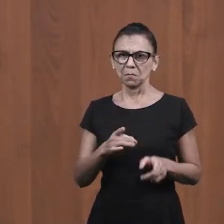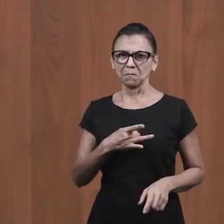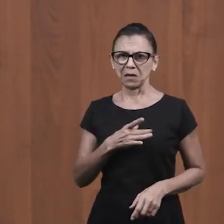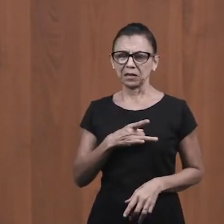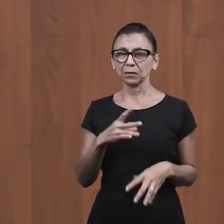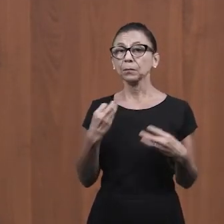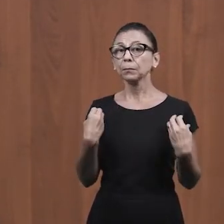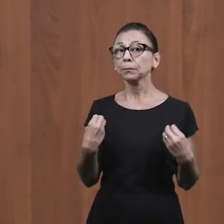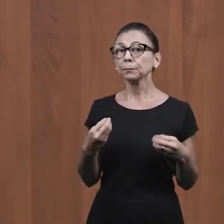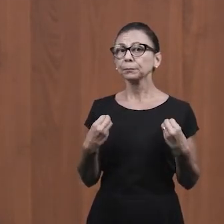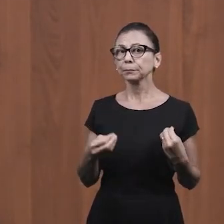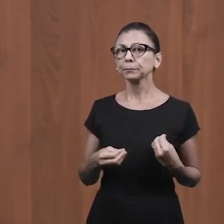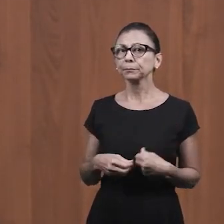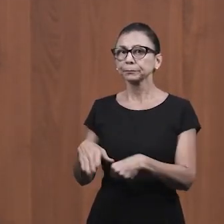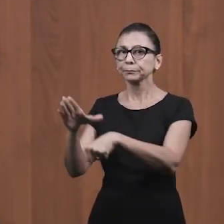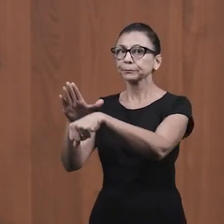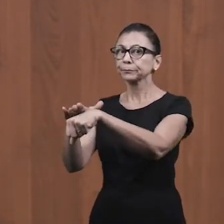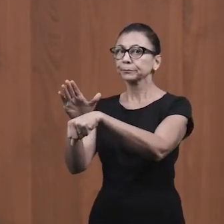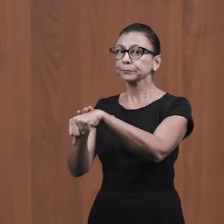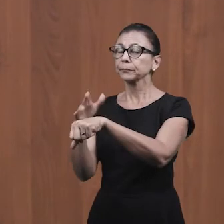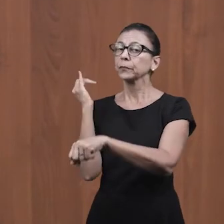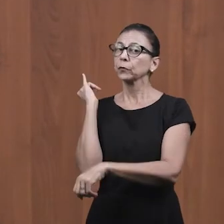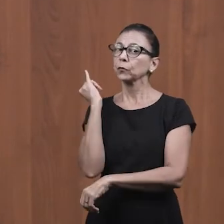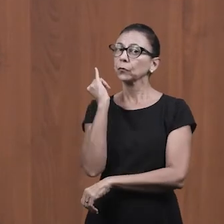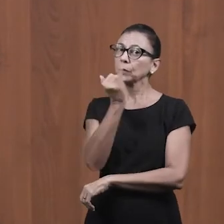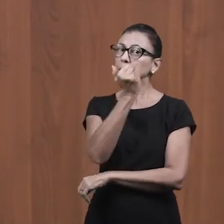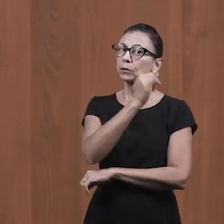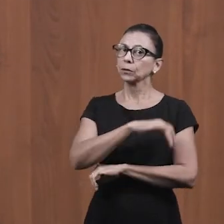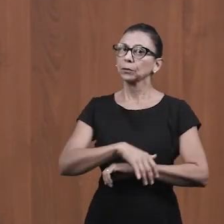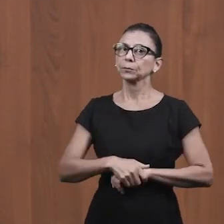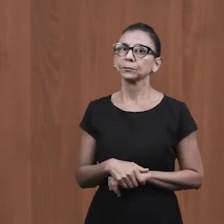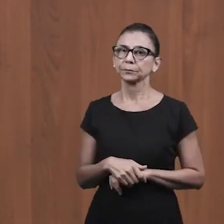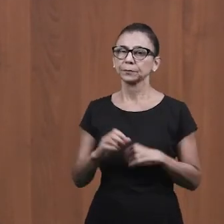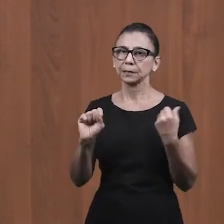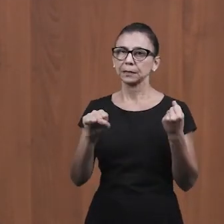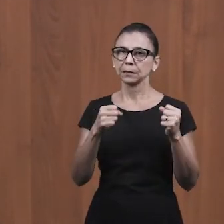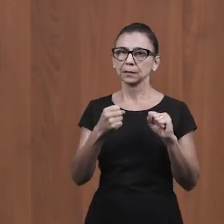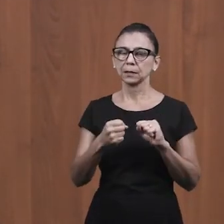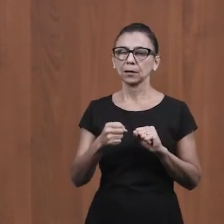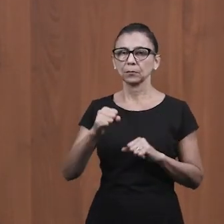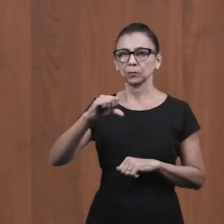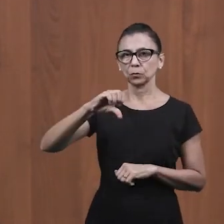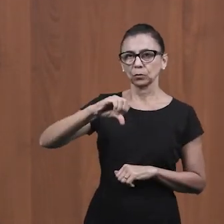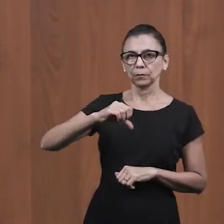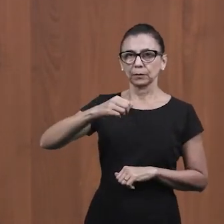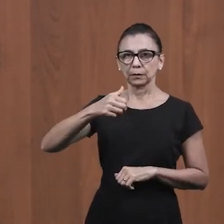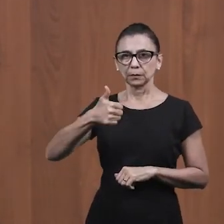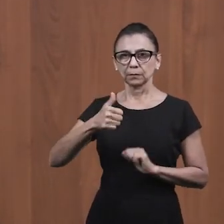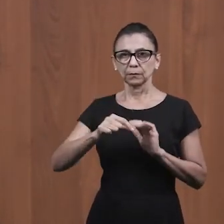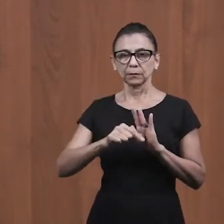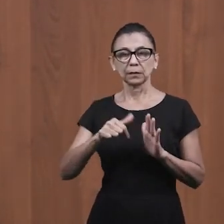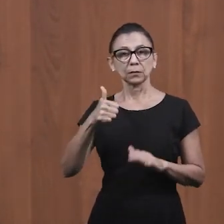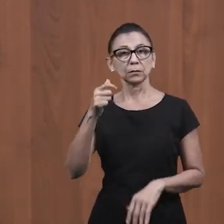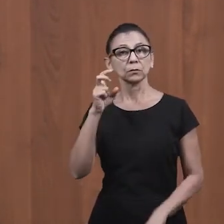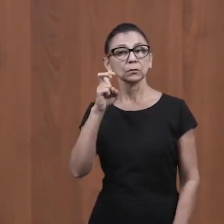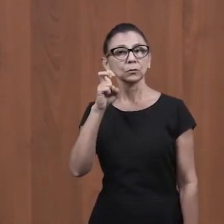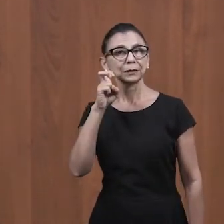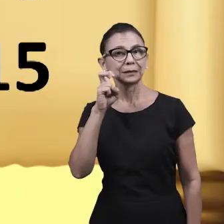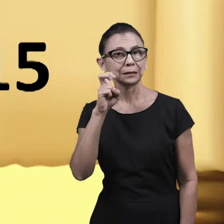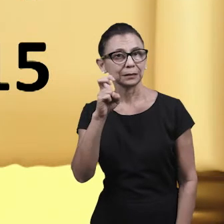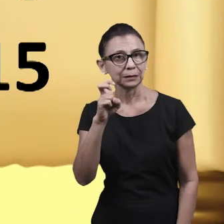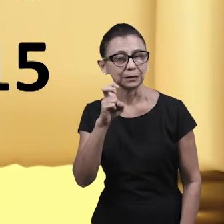d'avoir peur. Lui-même, il nous a dit, c'est écrit dans le livre de Psaume, chapitre 91,